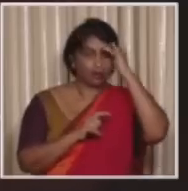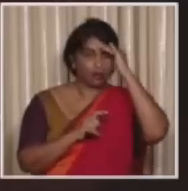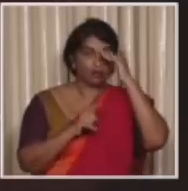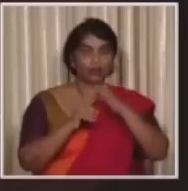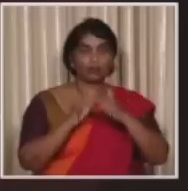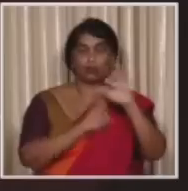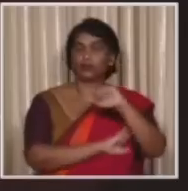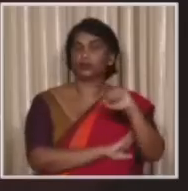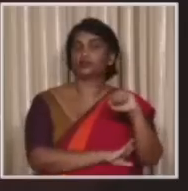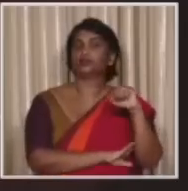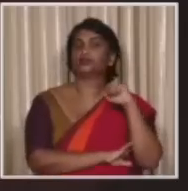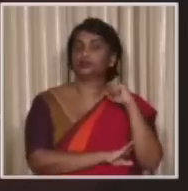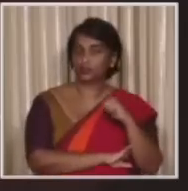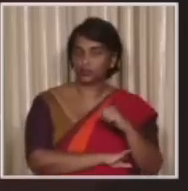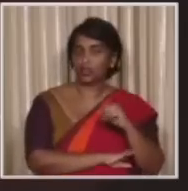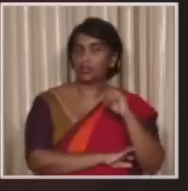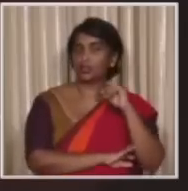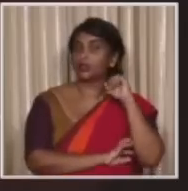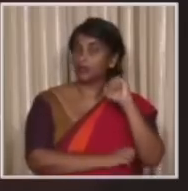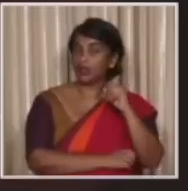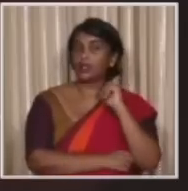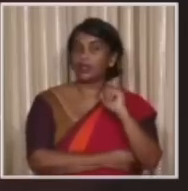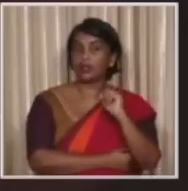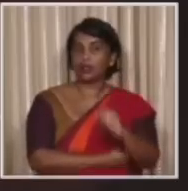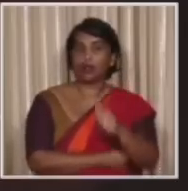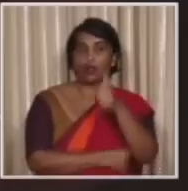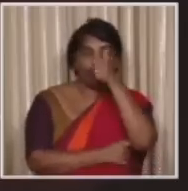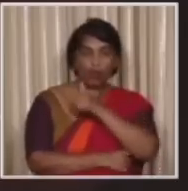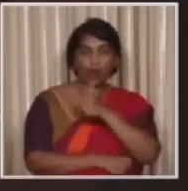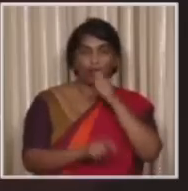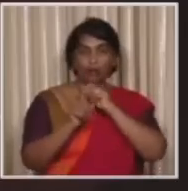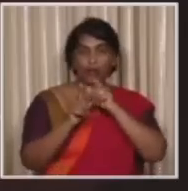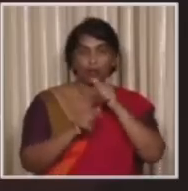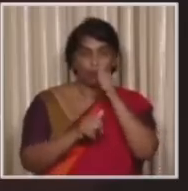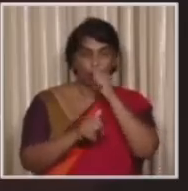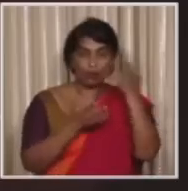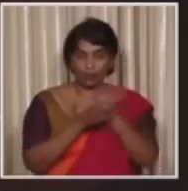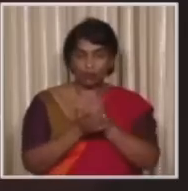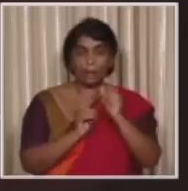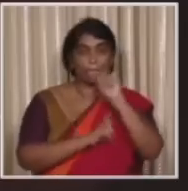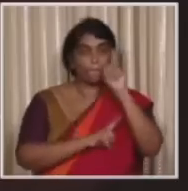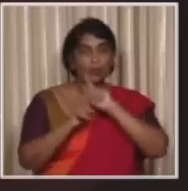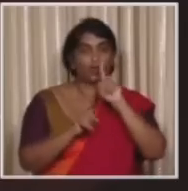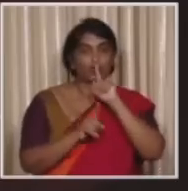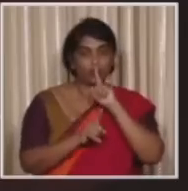වඩා ප්‍රබලයි මොකද හොරා කාපු එක ගැන මේ පාර්ලිමේන්තුවේ කතා කරාම